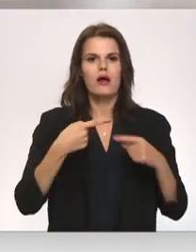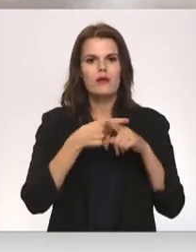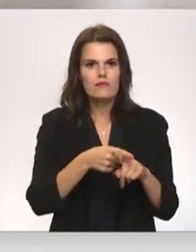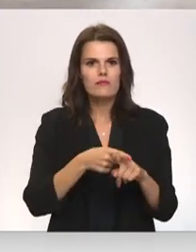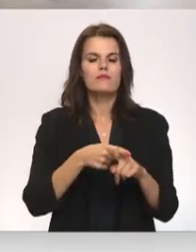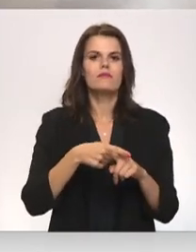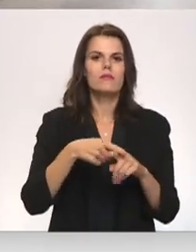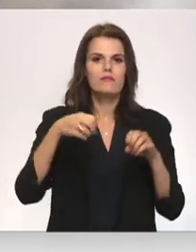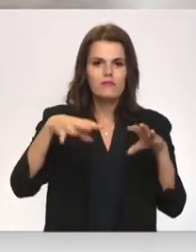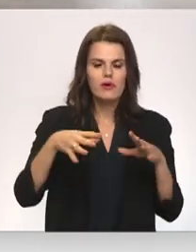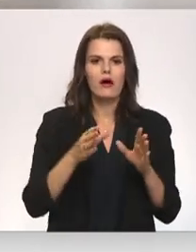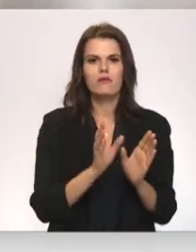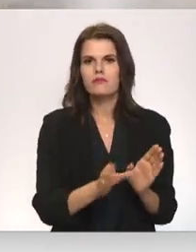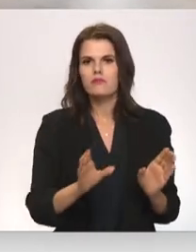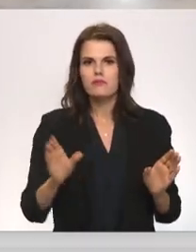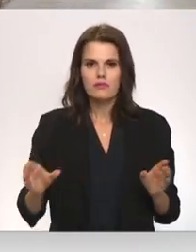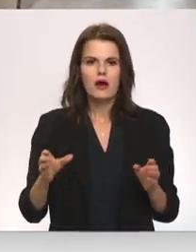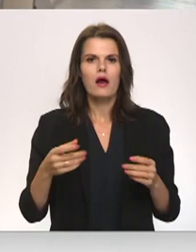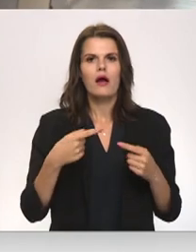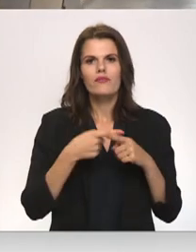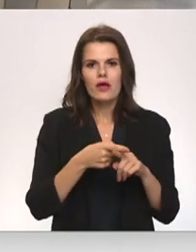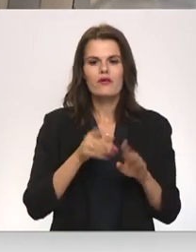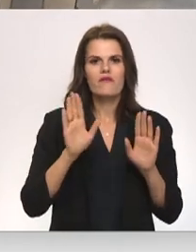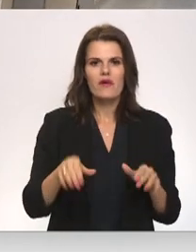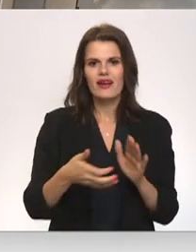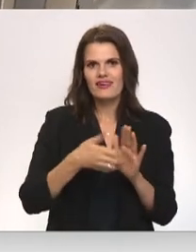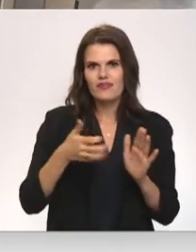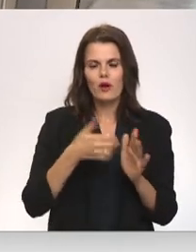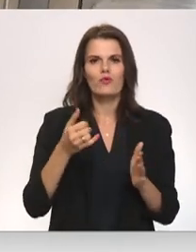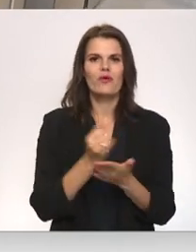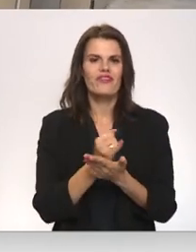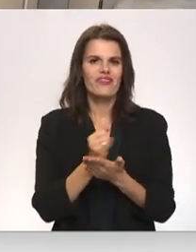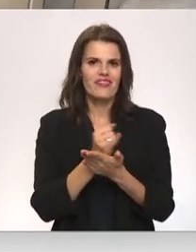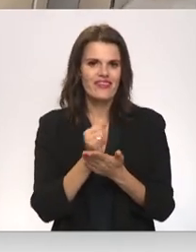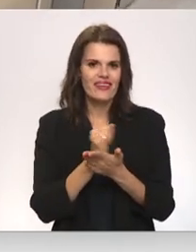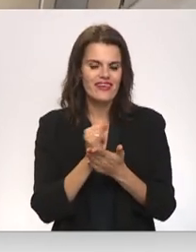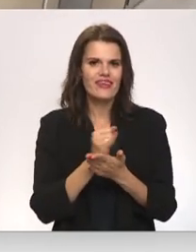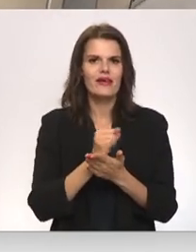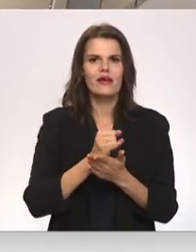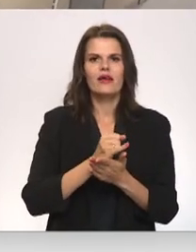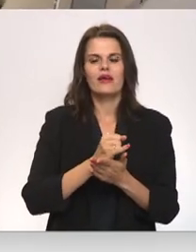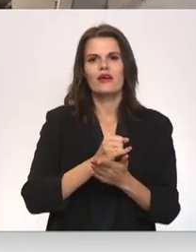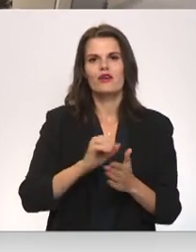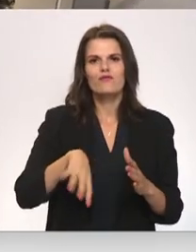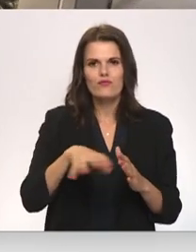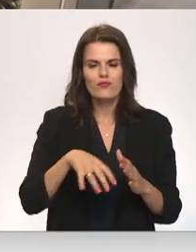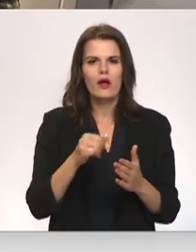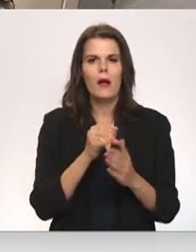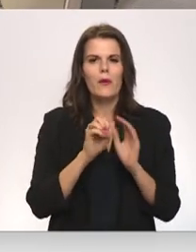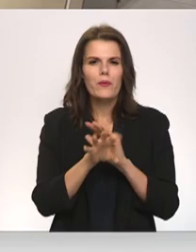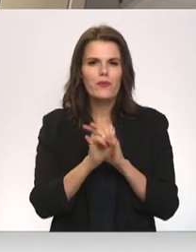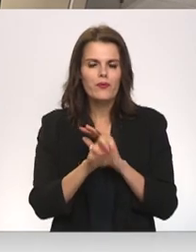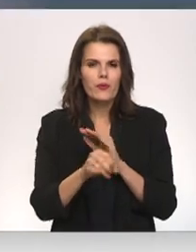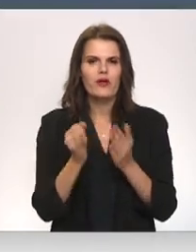gaismu. Un mums ir lieliski iespēja izmantot gan izglītes, gan gaismu, lai tīrītu